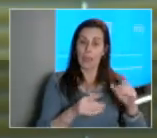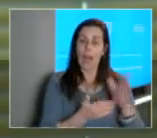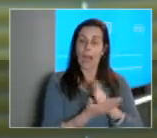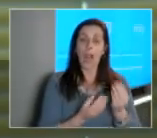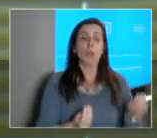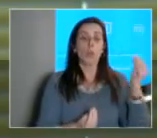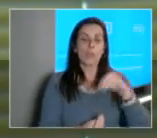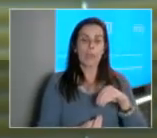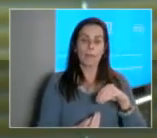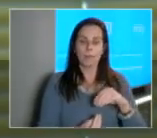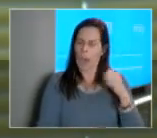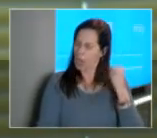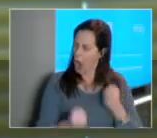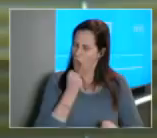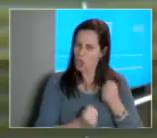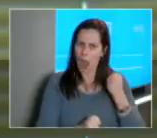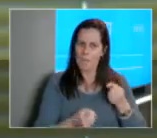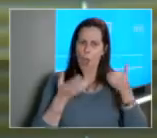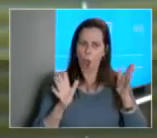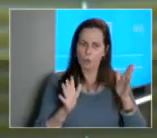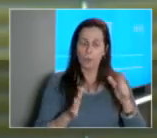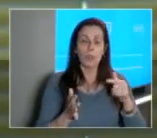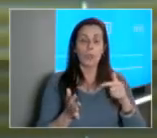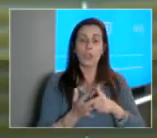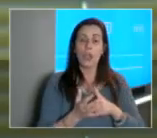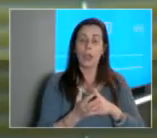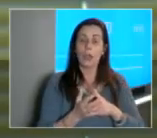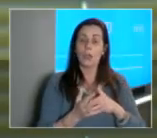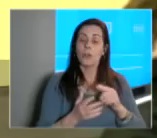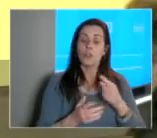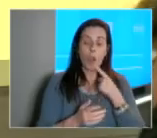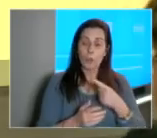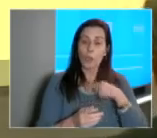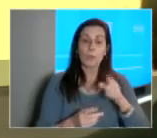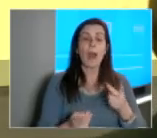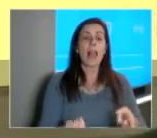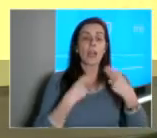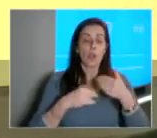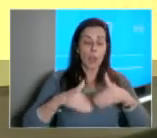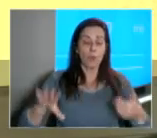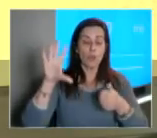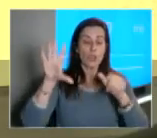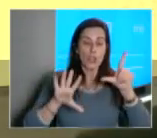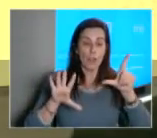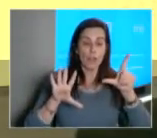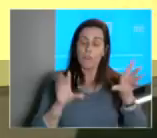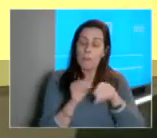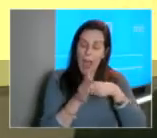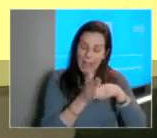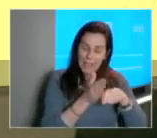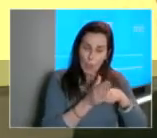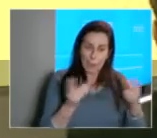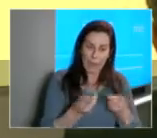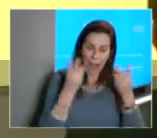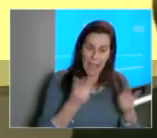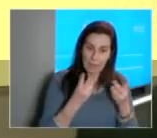החלטה נוספת, קשה הרבה יותר, שמחזירה אותנו, שקוראת לנו לחזור לקווי 67 עם אותם תיקונים